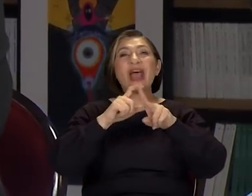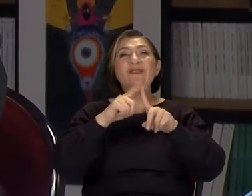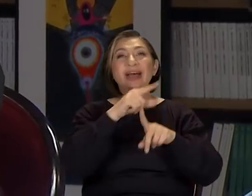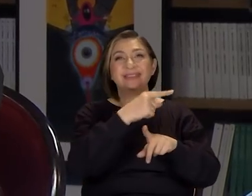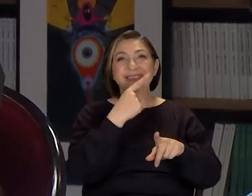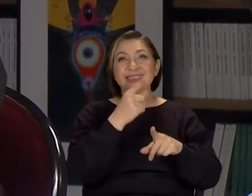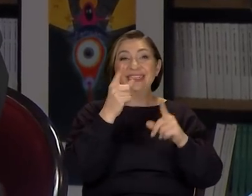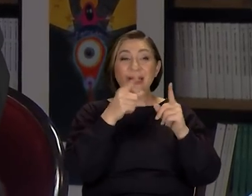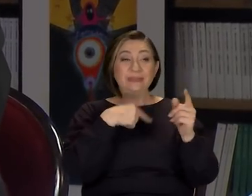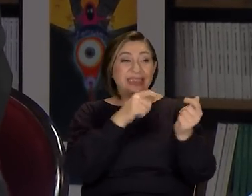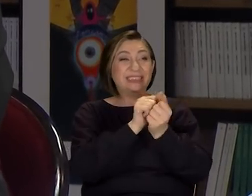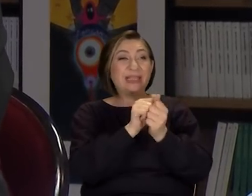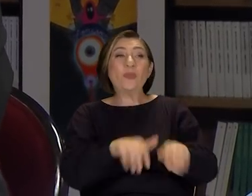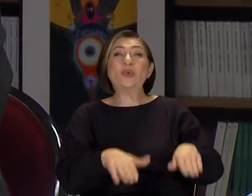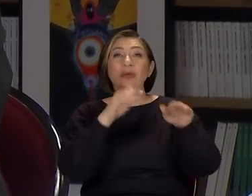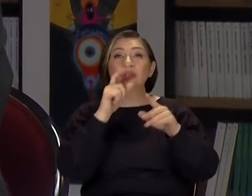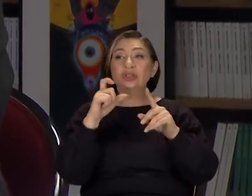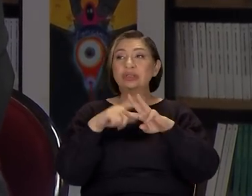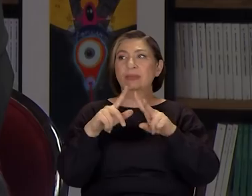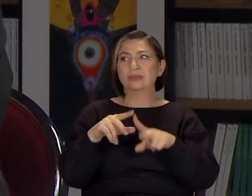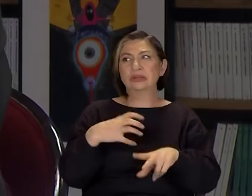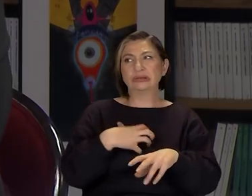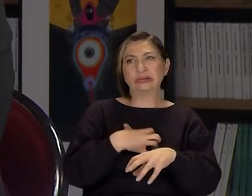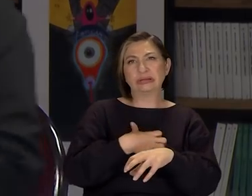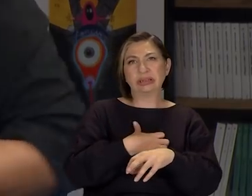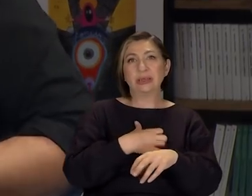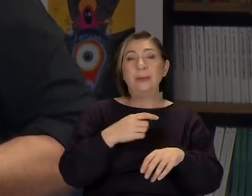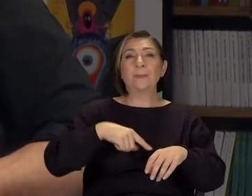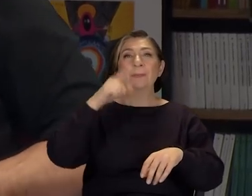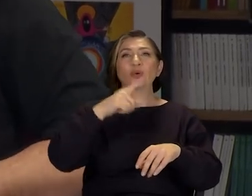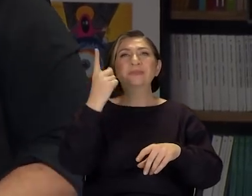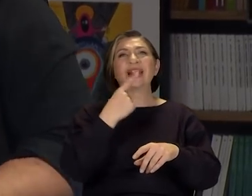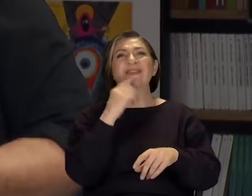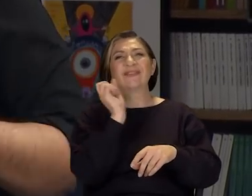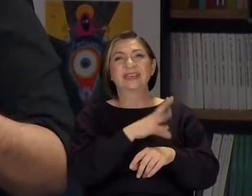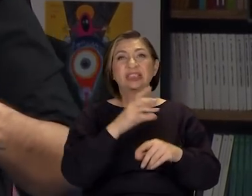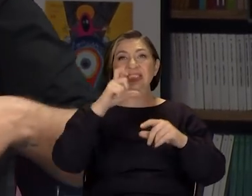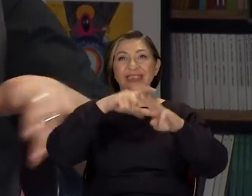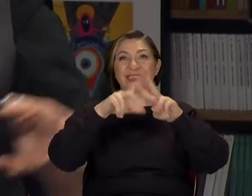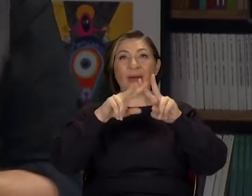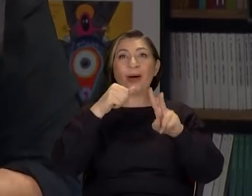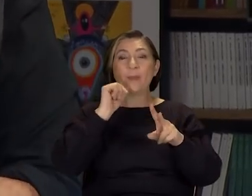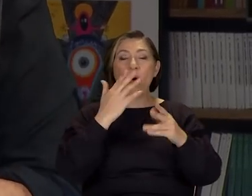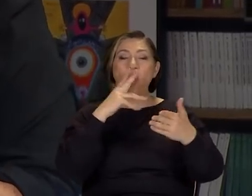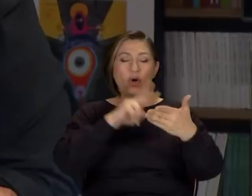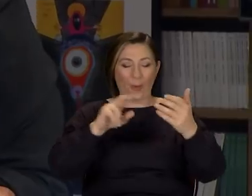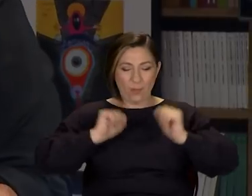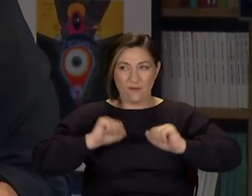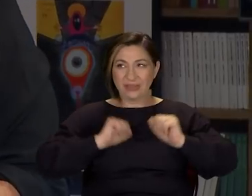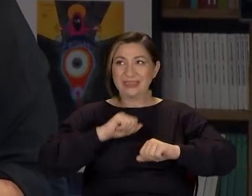diyor, Cem abi biz sizinle büyüdük diyor. Cem abi buna çok daralıyor. Bir gün şöyle bir şey yaşadık. Cem abi bizim oyunun okuma provası